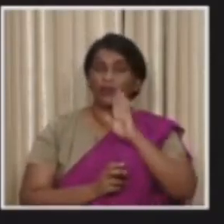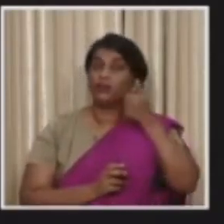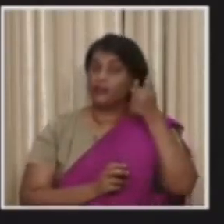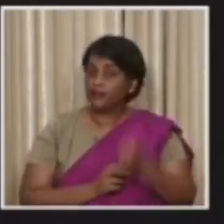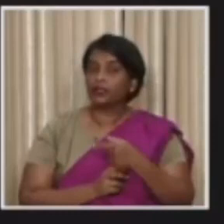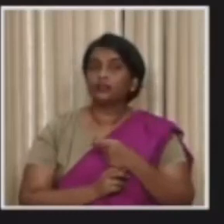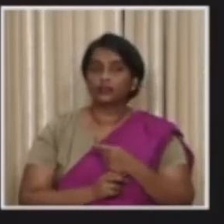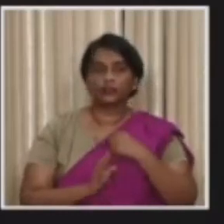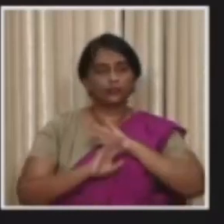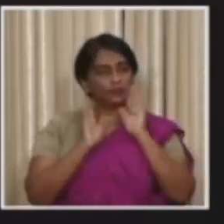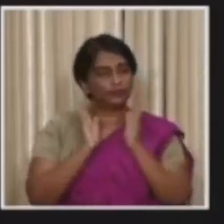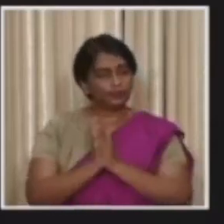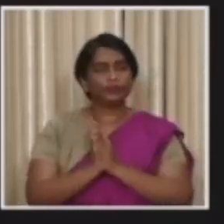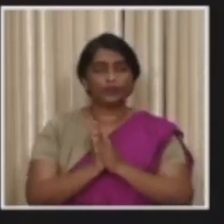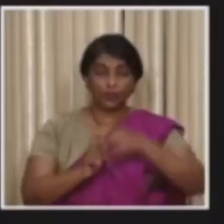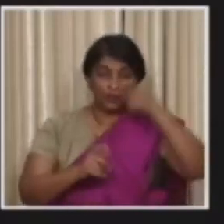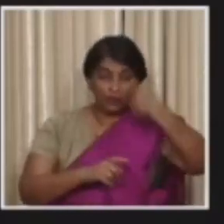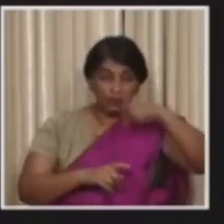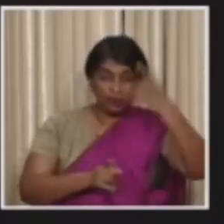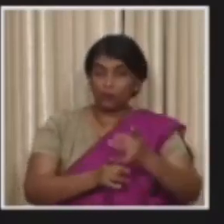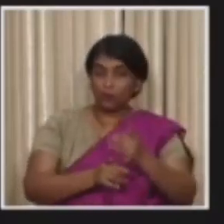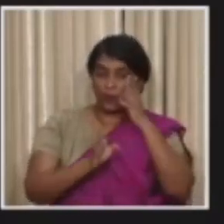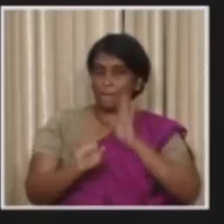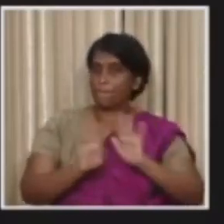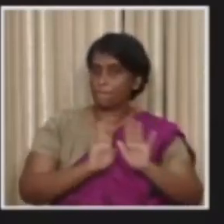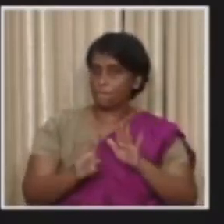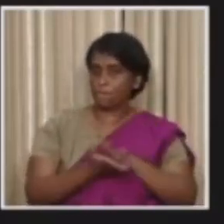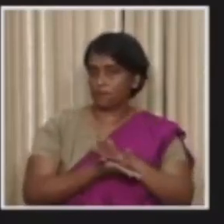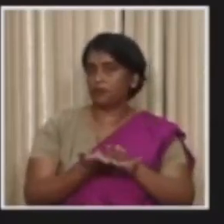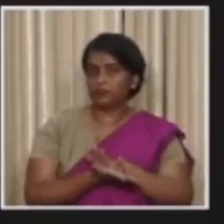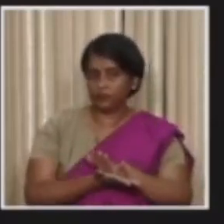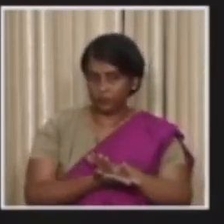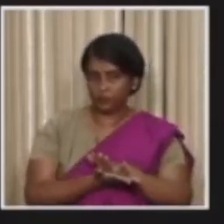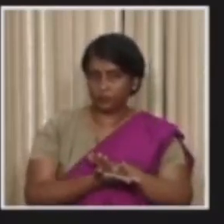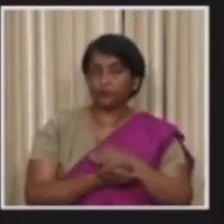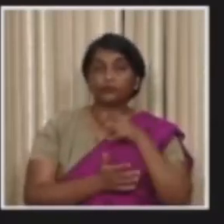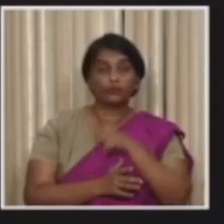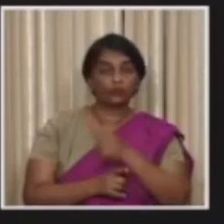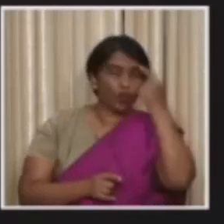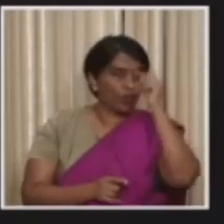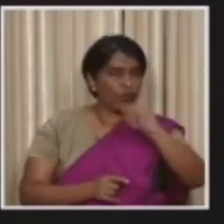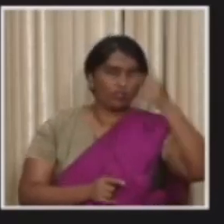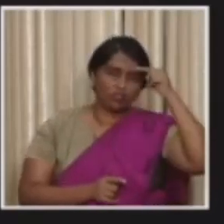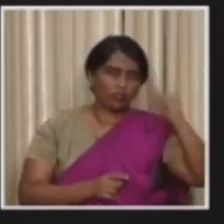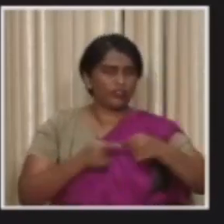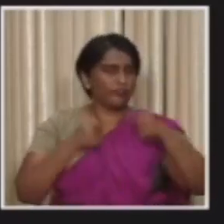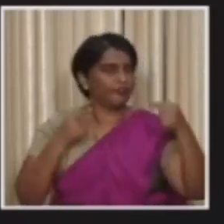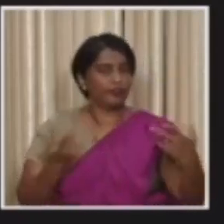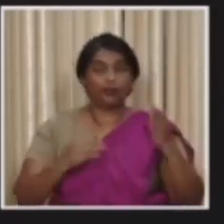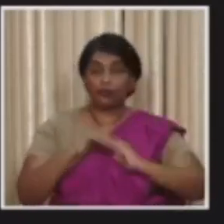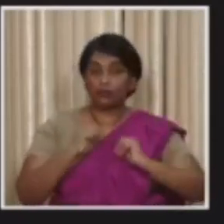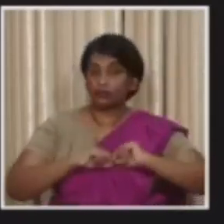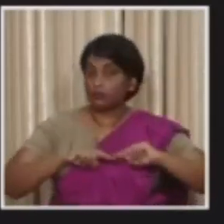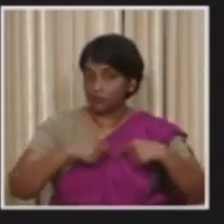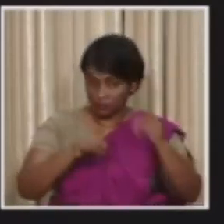වන්නේ සියලු තියෙන සාක්ෂි නිසිපරණි කළමනාකරණය කරගෙන එය කාට විරුද්ධ වුණත් කමන්නේ ක්‍රියාත්මක